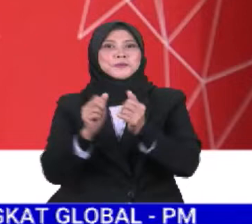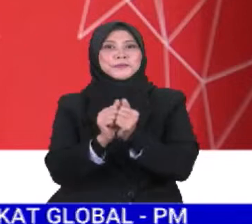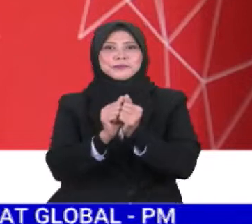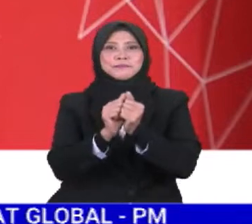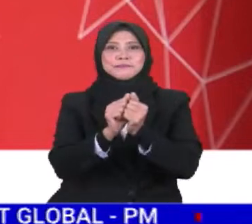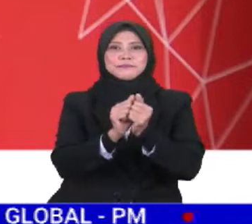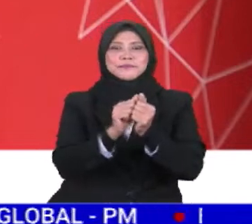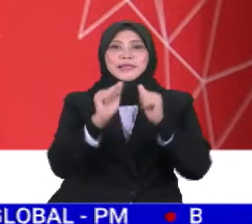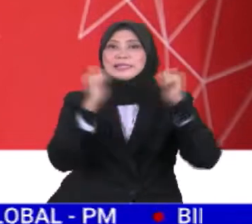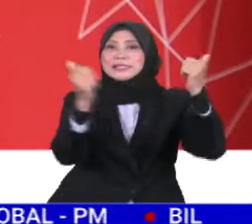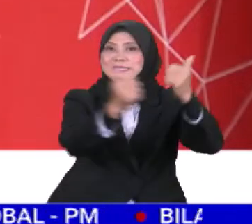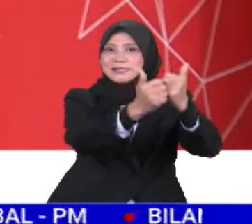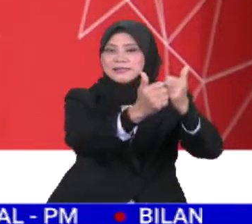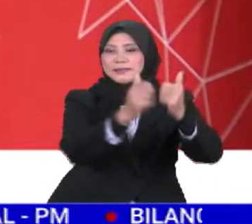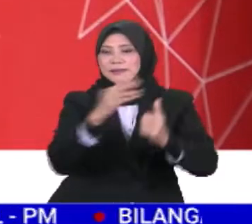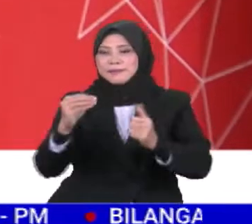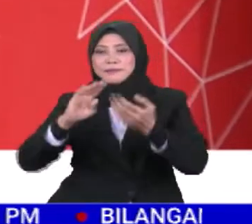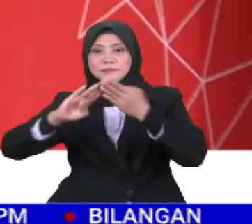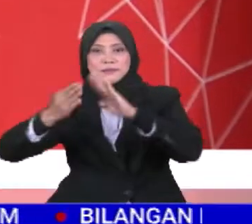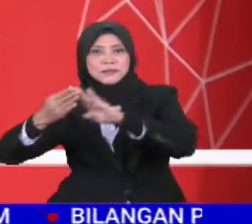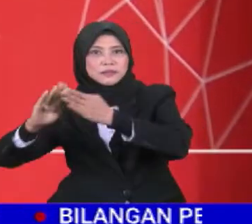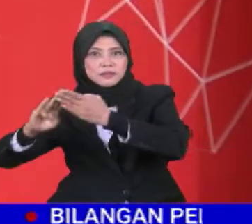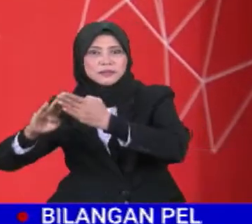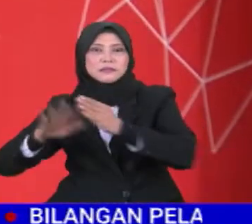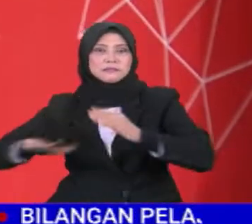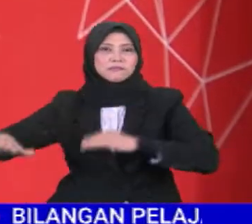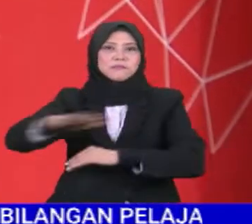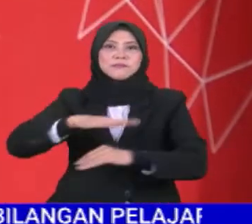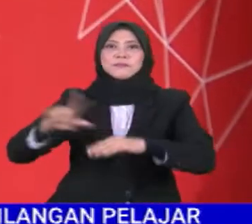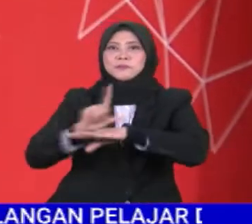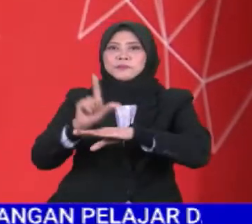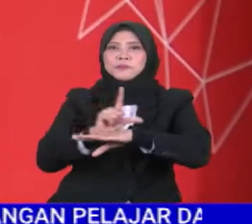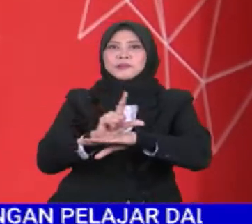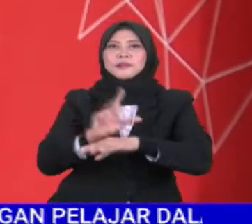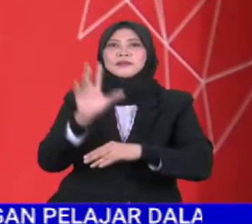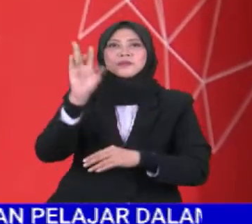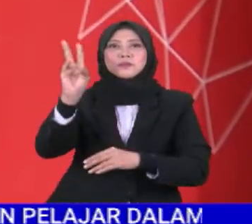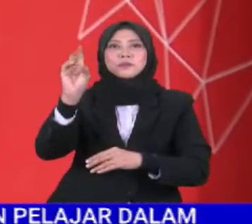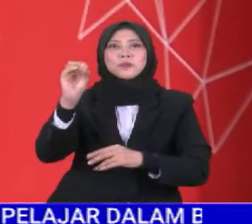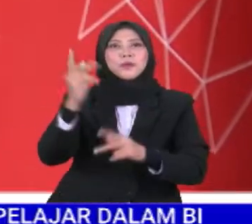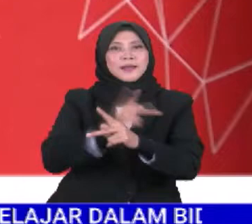lebih kekerapan untuk satu Malaysia ini kita telah laksanakan